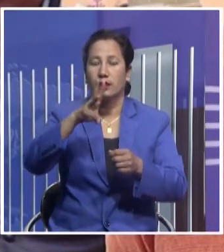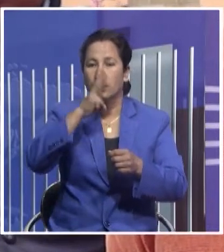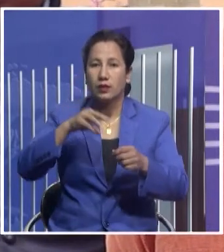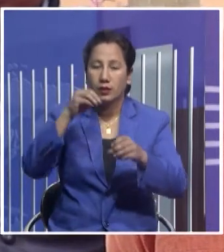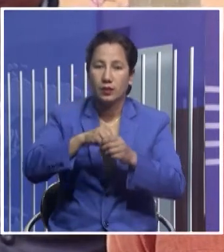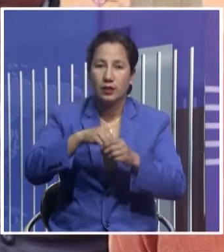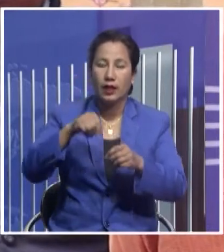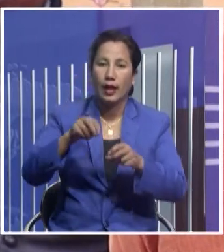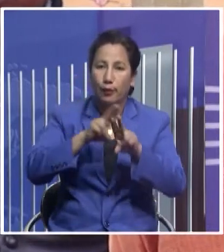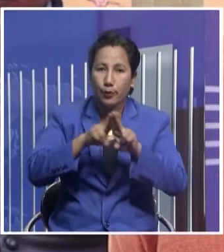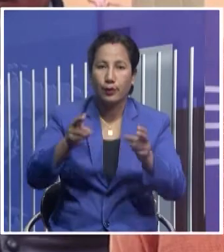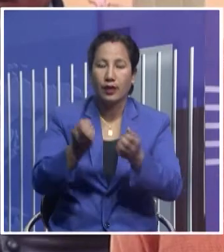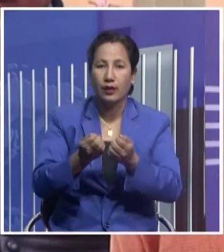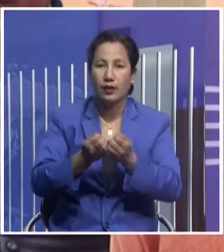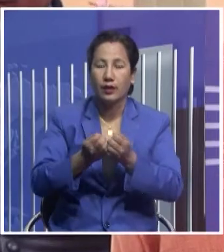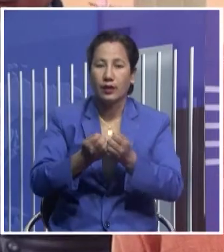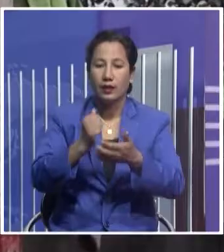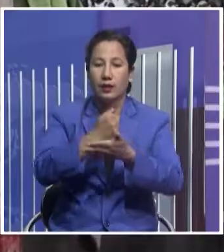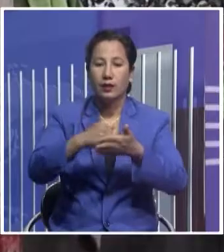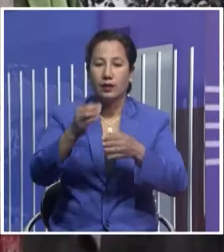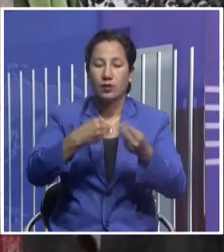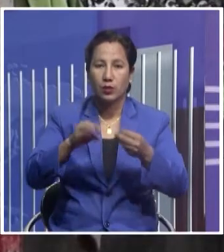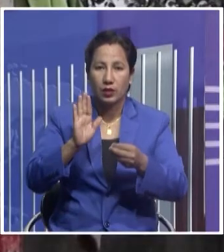यसलाई कम्प्लिट गर्ने सम्झौता छ।